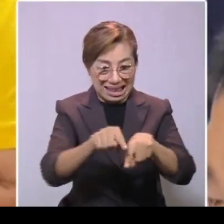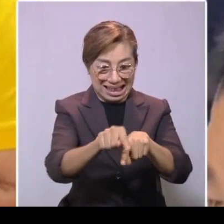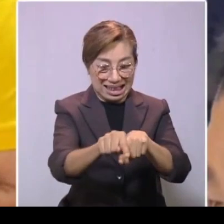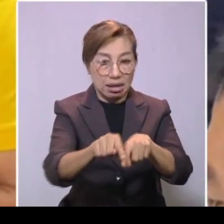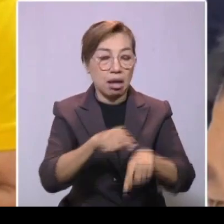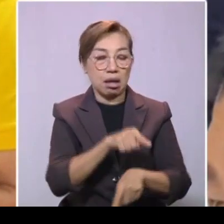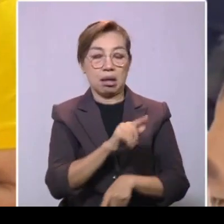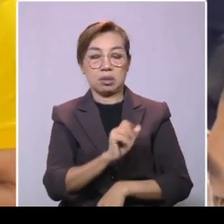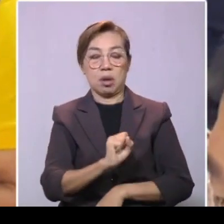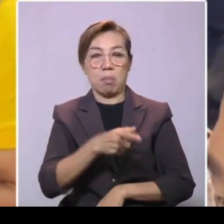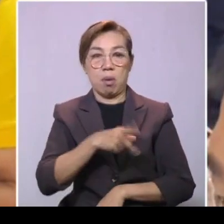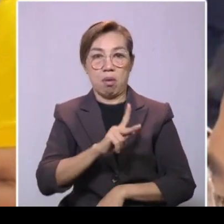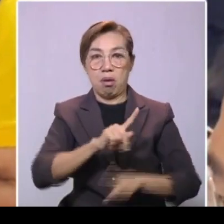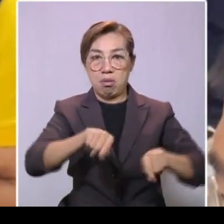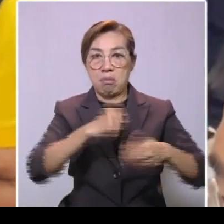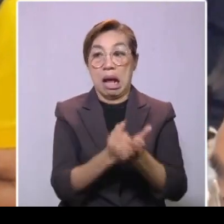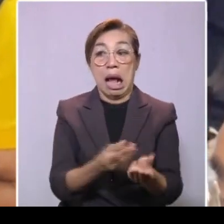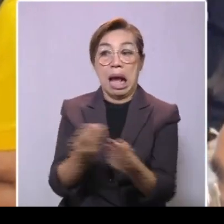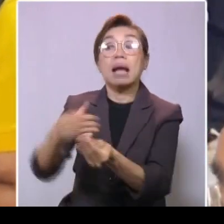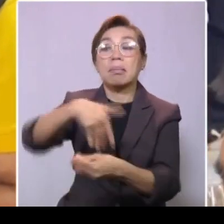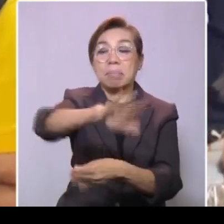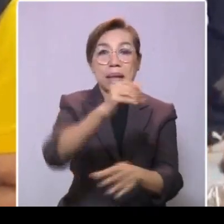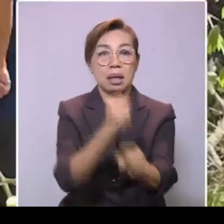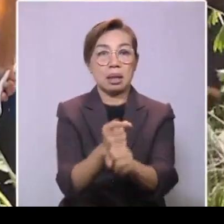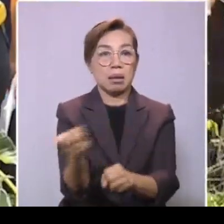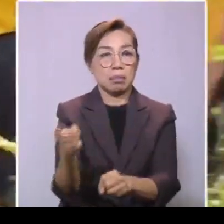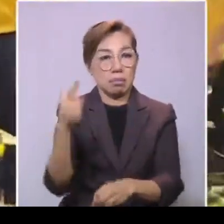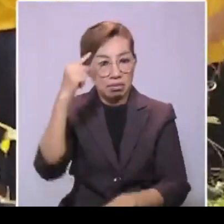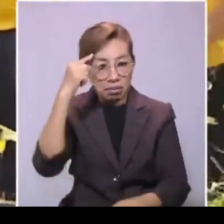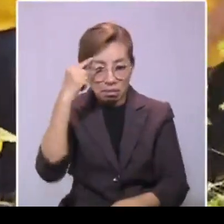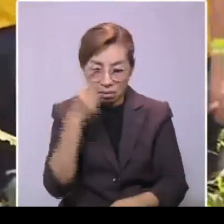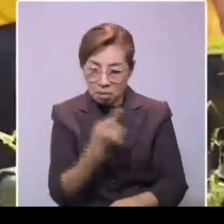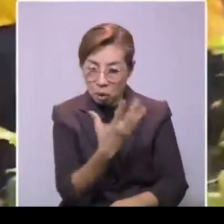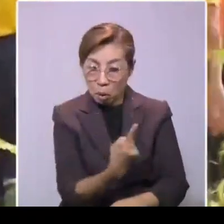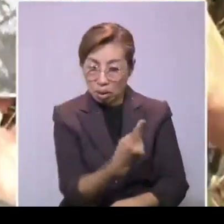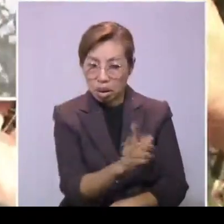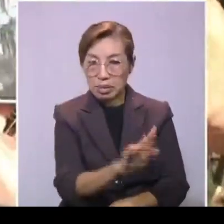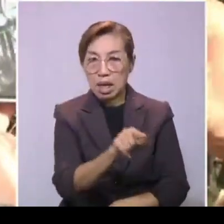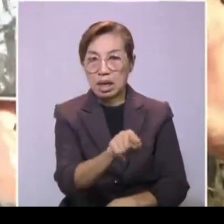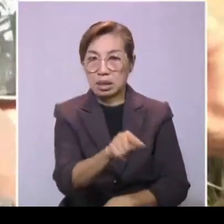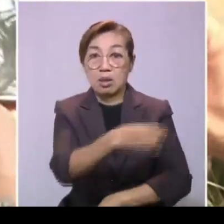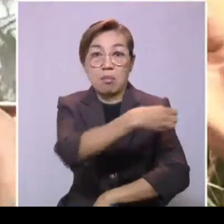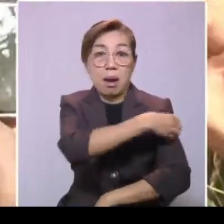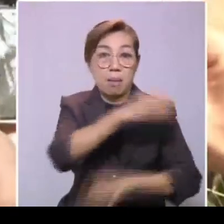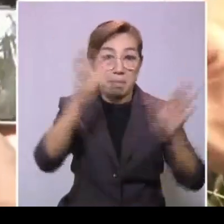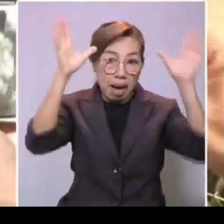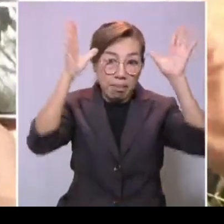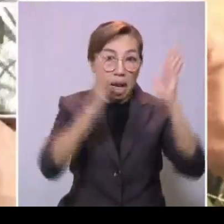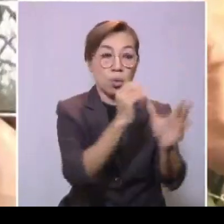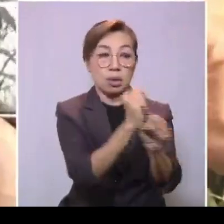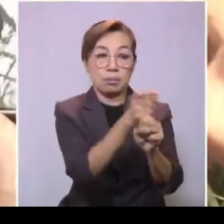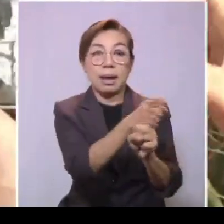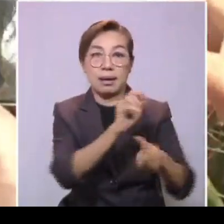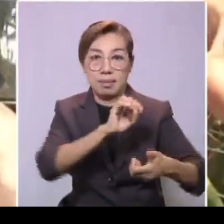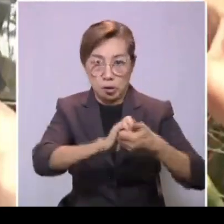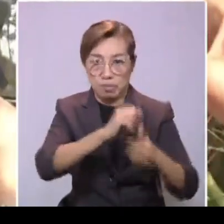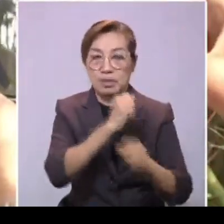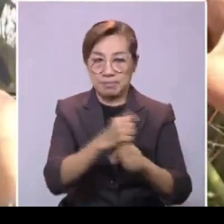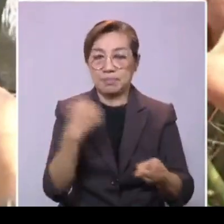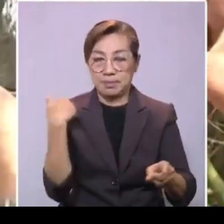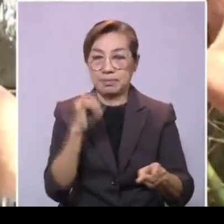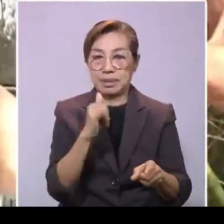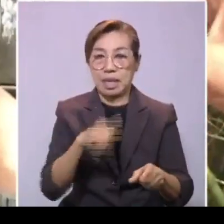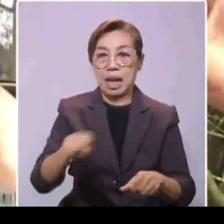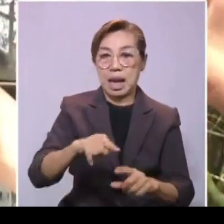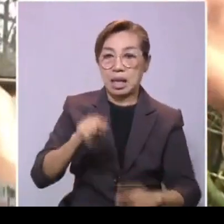คุณผู้ชมครับทำเป็นขบวนการค่ะน่าจะมีการไปร่วมมือกับเจ้าหน้าที่ป่าไม้ด้วยนะคะครับแล้วพร้อมกันนี้นะครับได้สั่งการให้